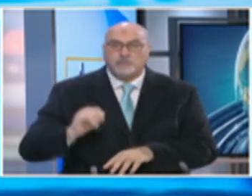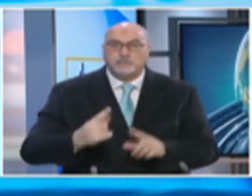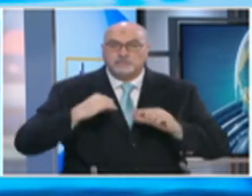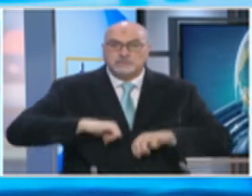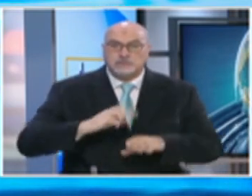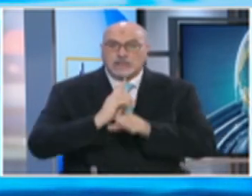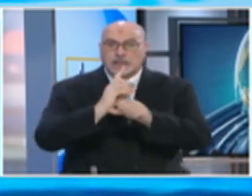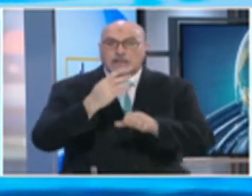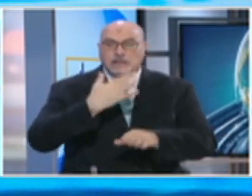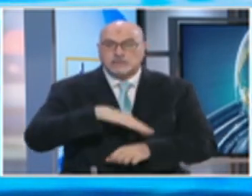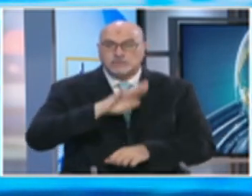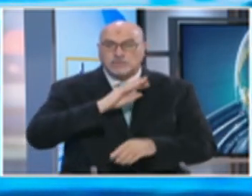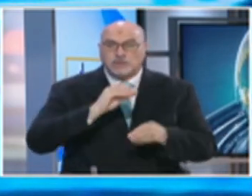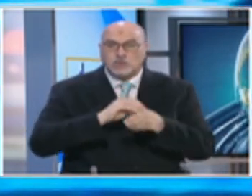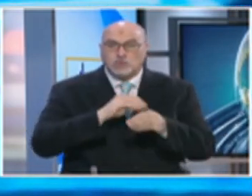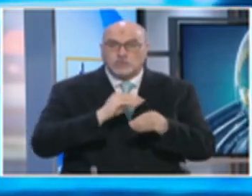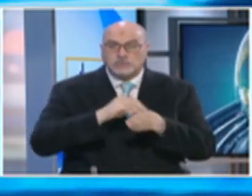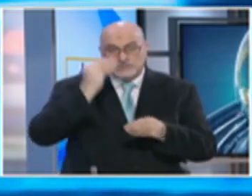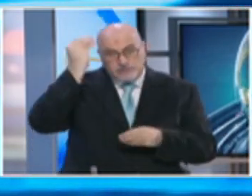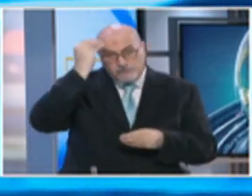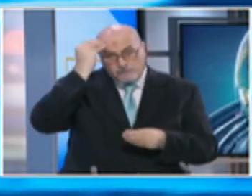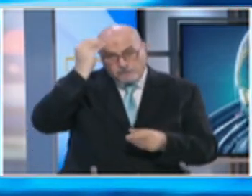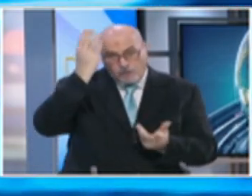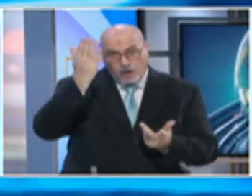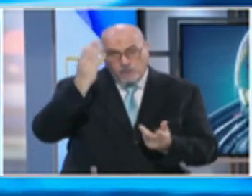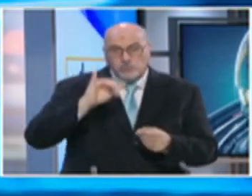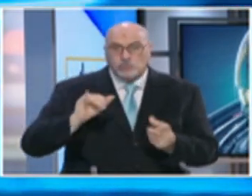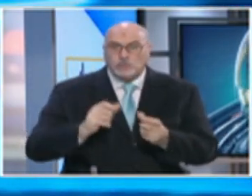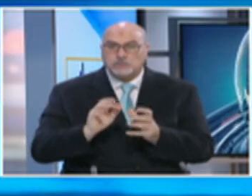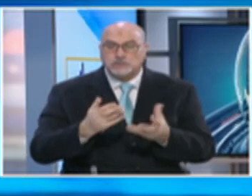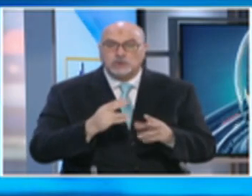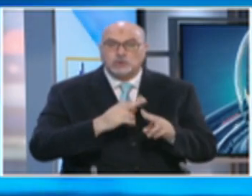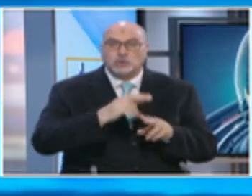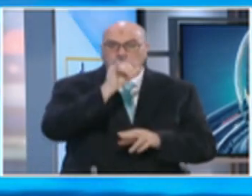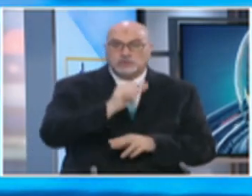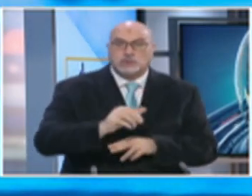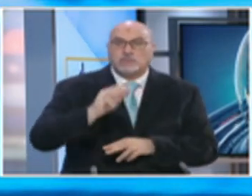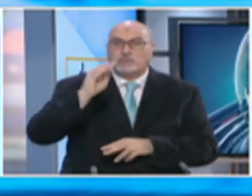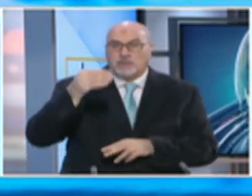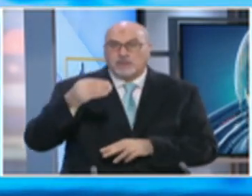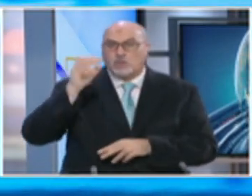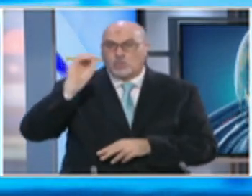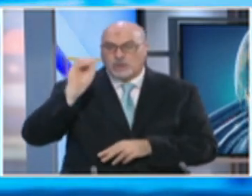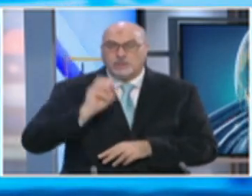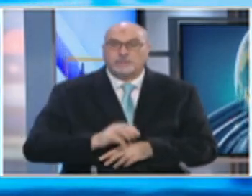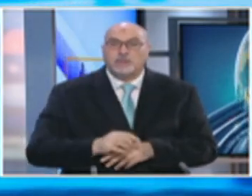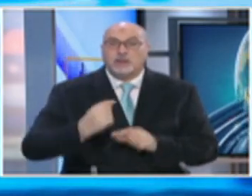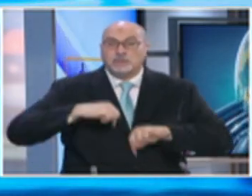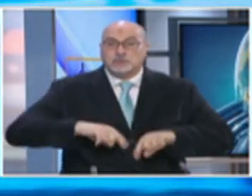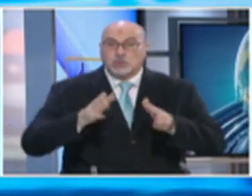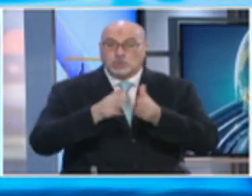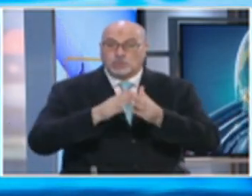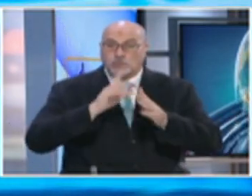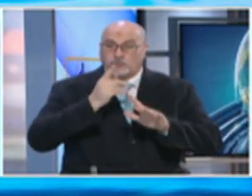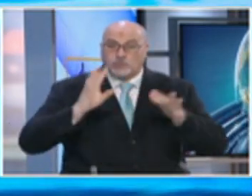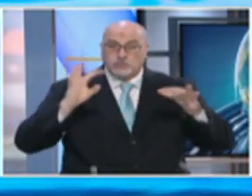الوزير الأول المكلف باقتصاد المعرفة والمؤسسات الناشئة ياسين المهدي وليد دعا إلى ضرورة التأسيس